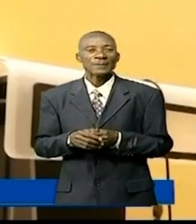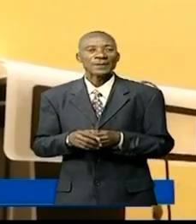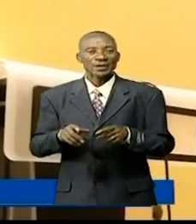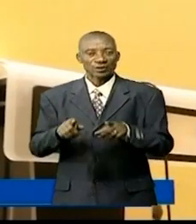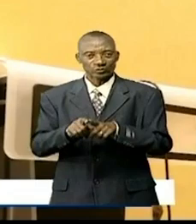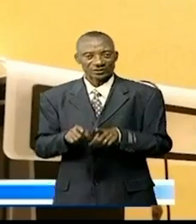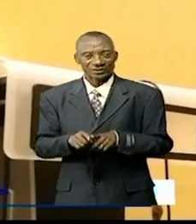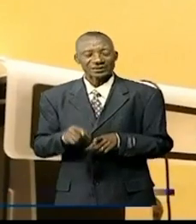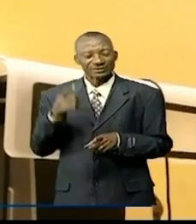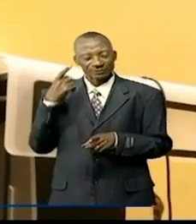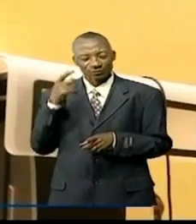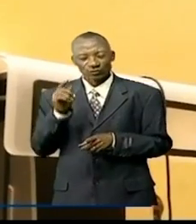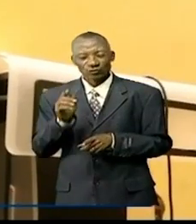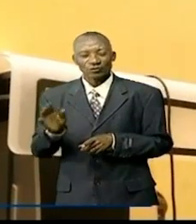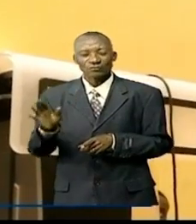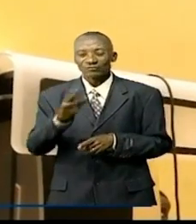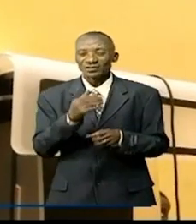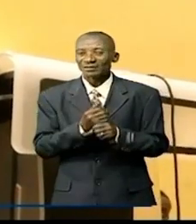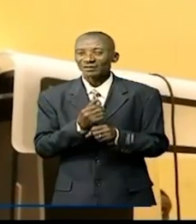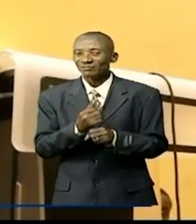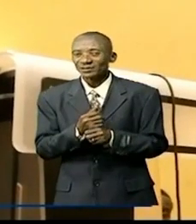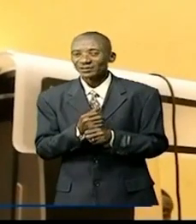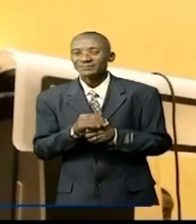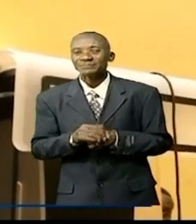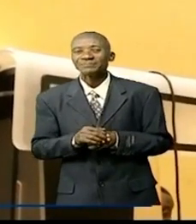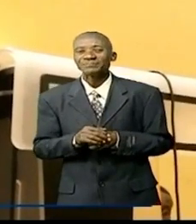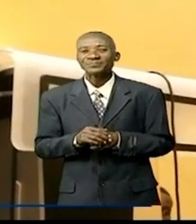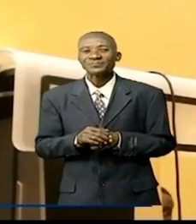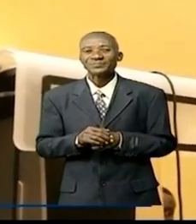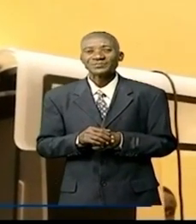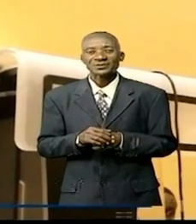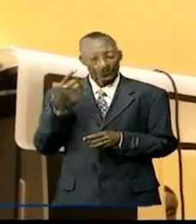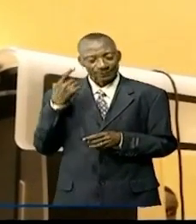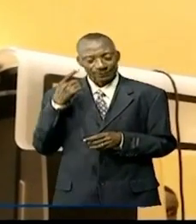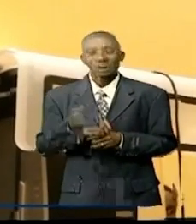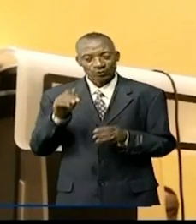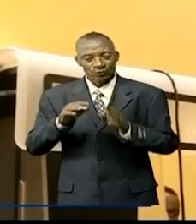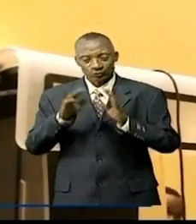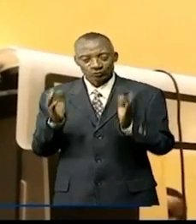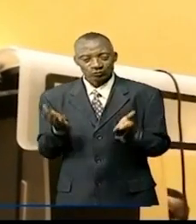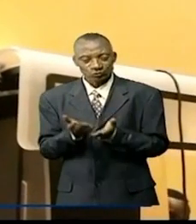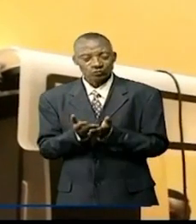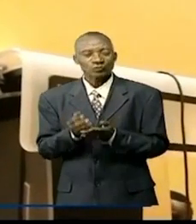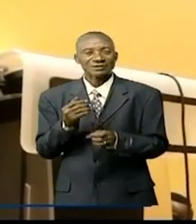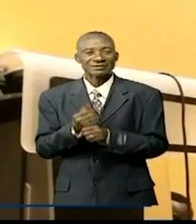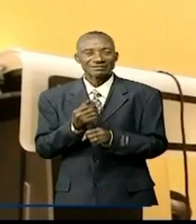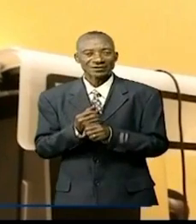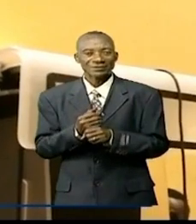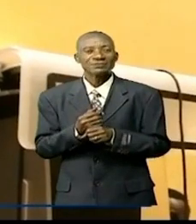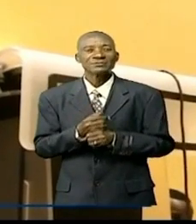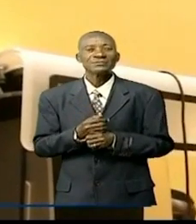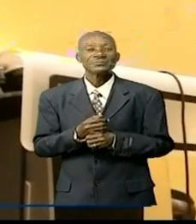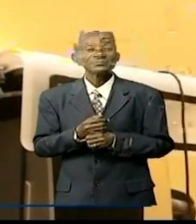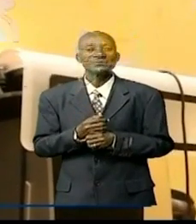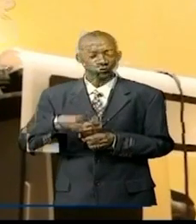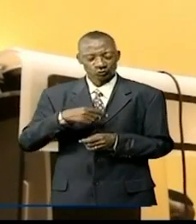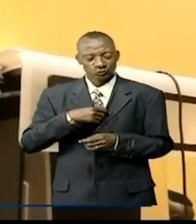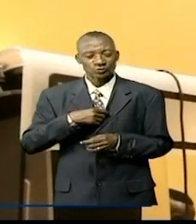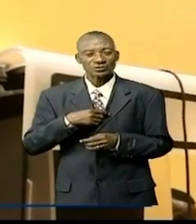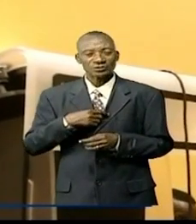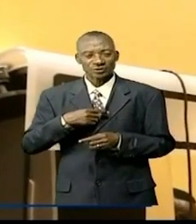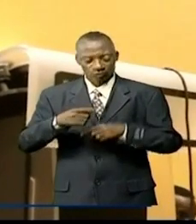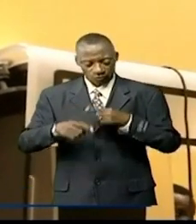assurer, particulièrement dans l'aspect de tarifs et conditions, pour nous assurer que nous continuons avec le dialogue que nous avons